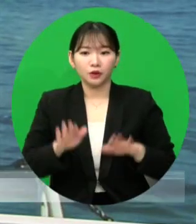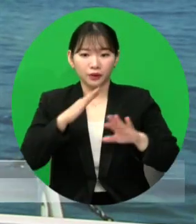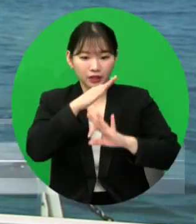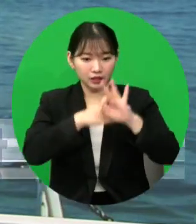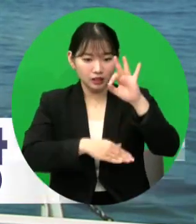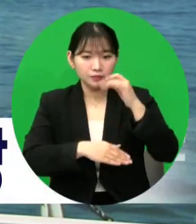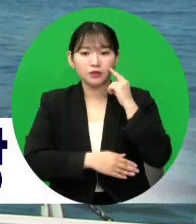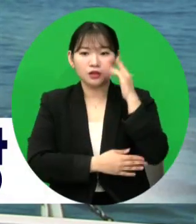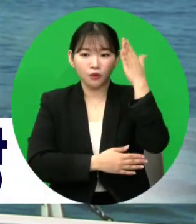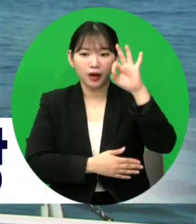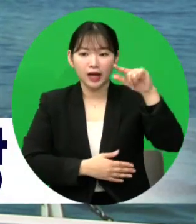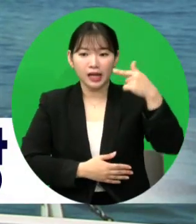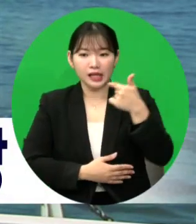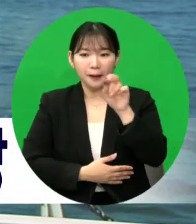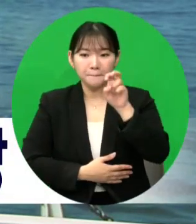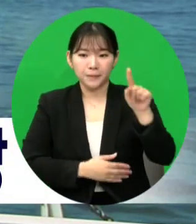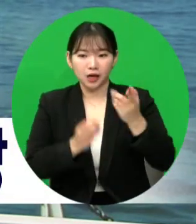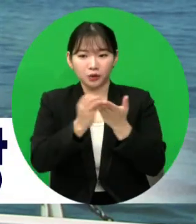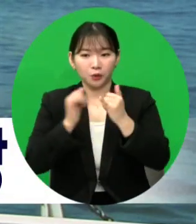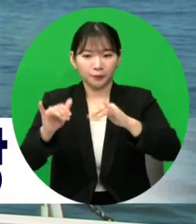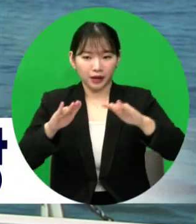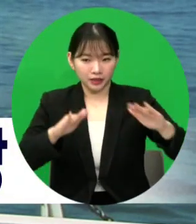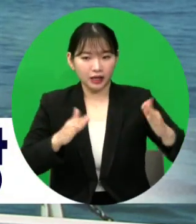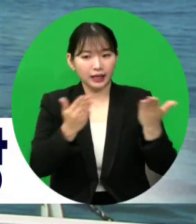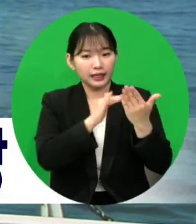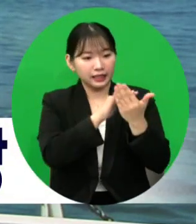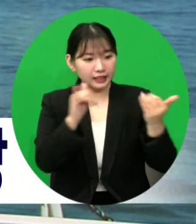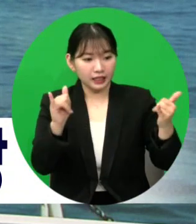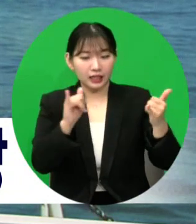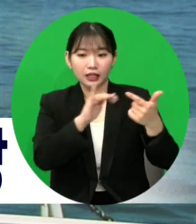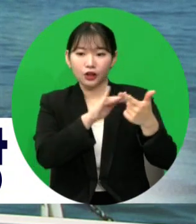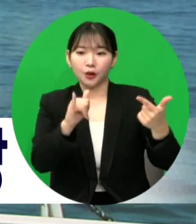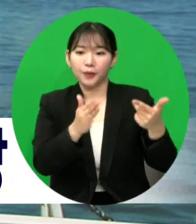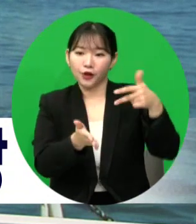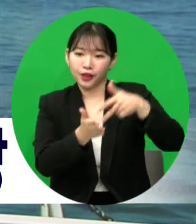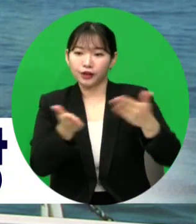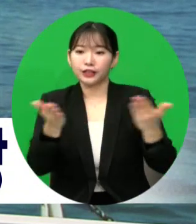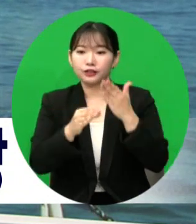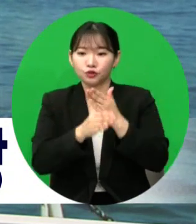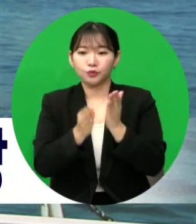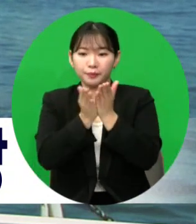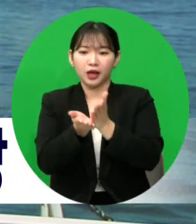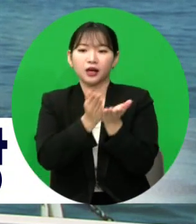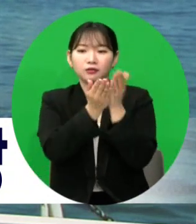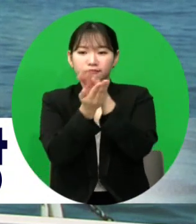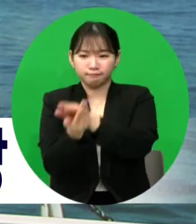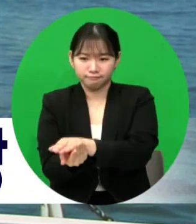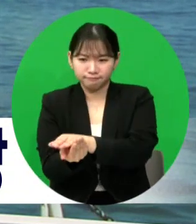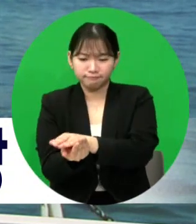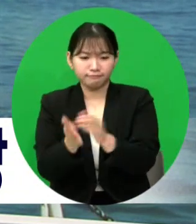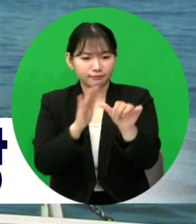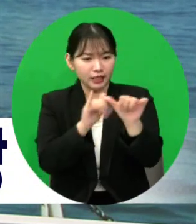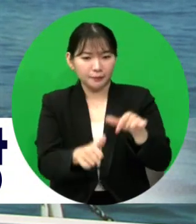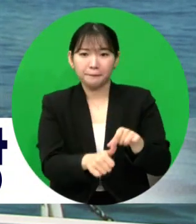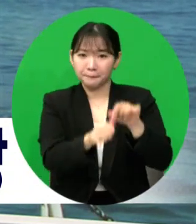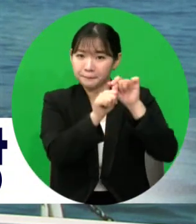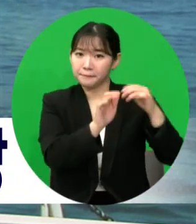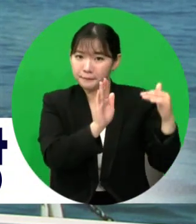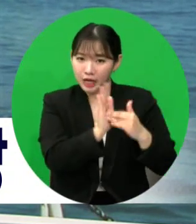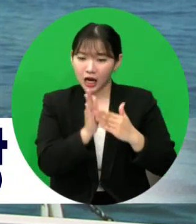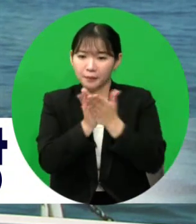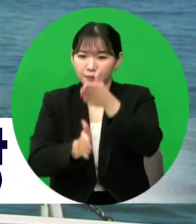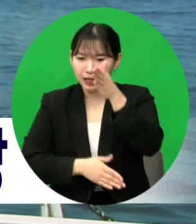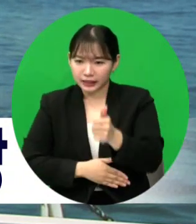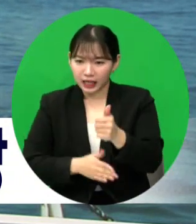오늘 오전 영광 안마도 해상에서 선원 6명을 태우고 조업 중이던 어선이 전복됐습니다. 5명은 구조됐지만